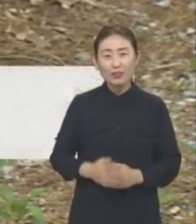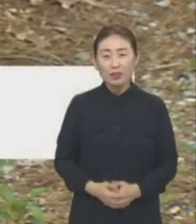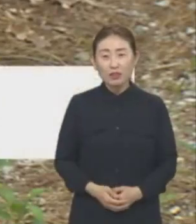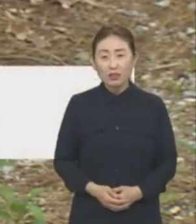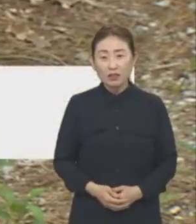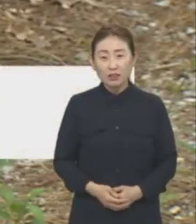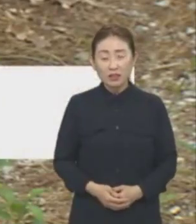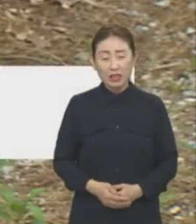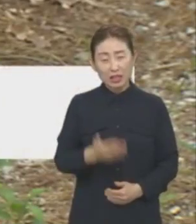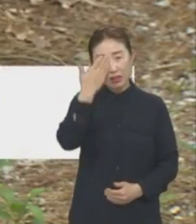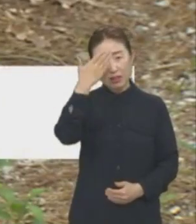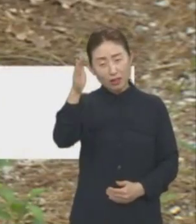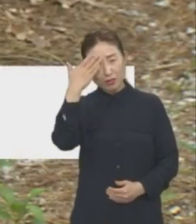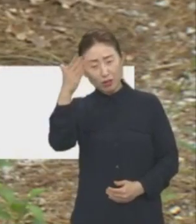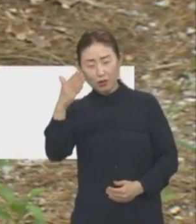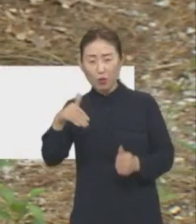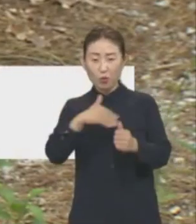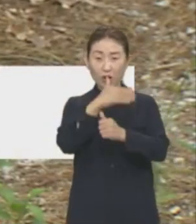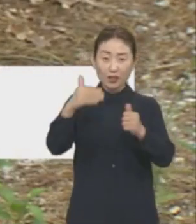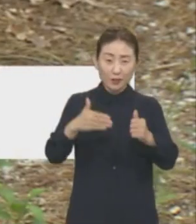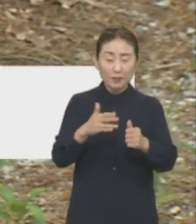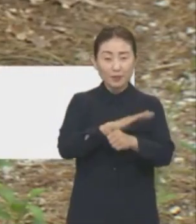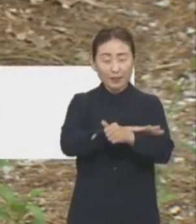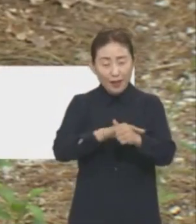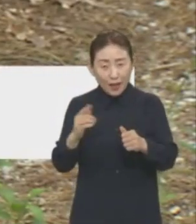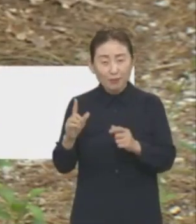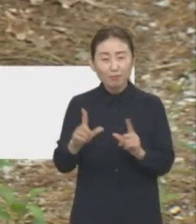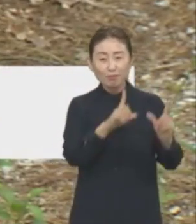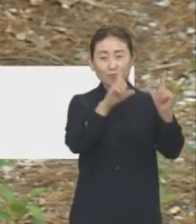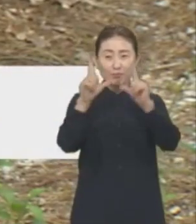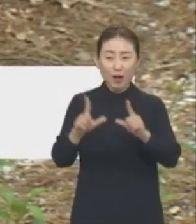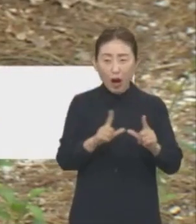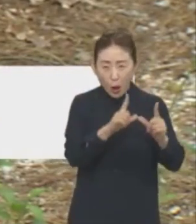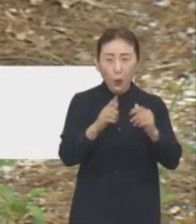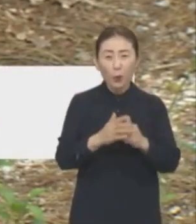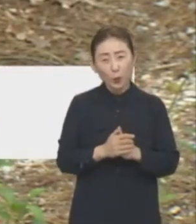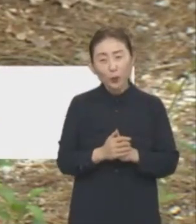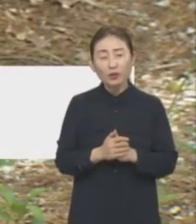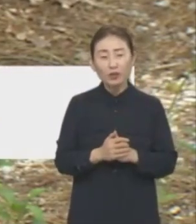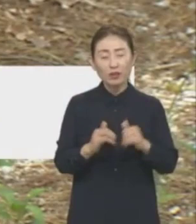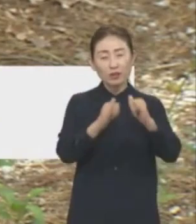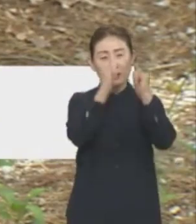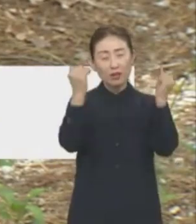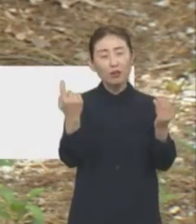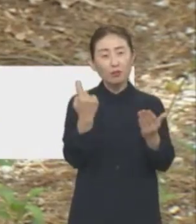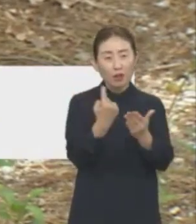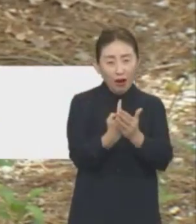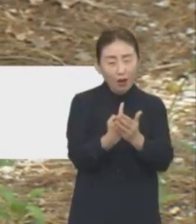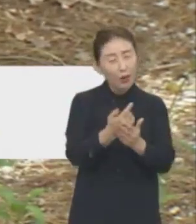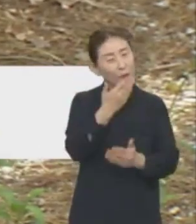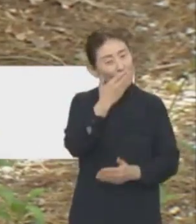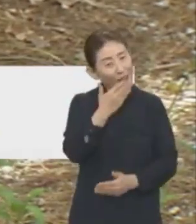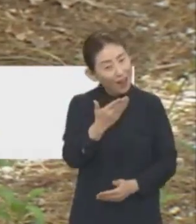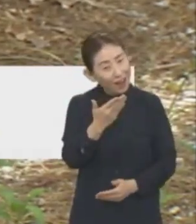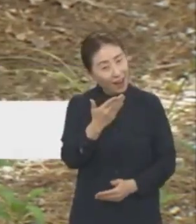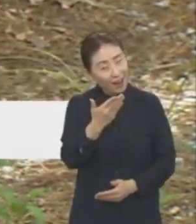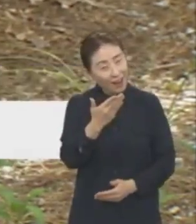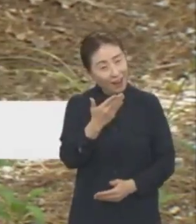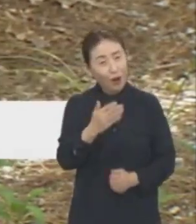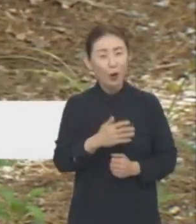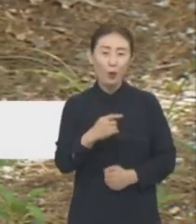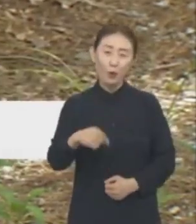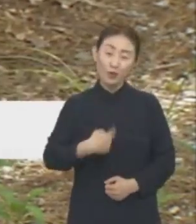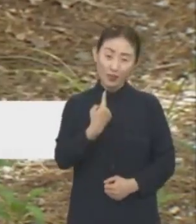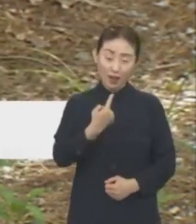조금씩 이겨나가고 있다는 게 굉장히 뿌듯한 점이에요. 지우가 앞으로 사회생활도 가능할 수 있을까?